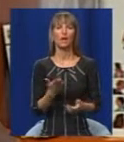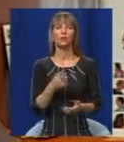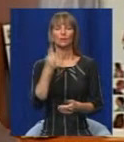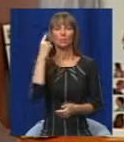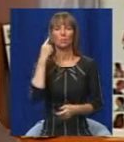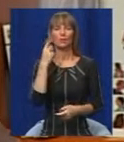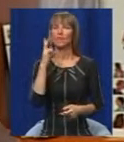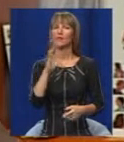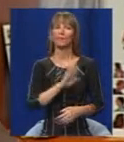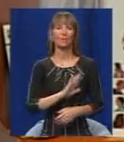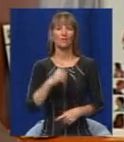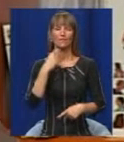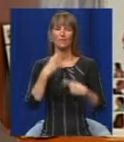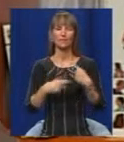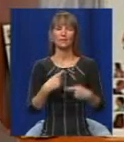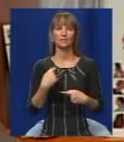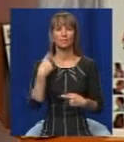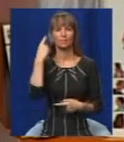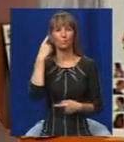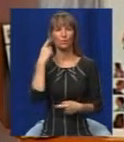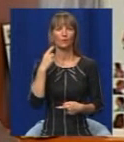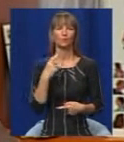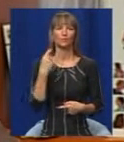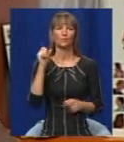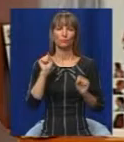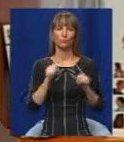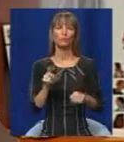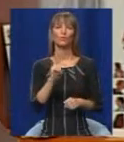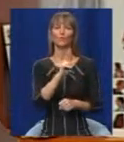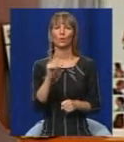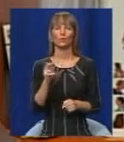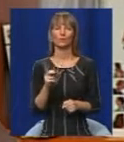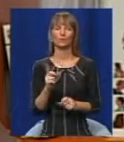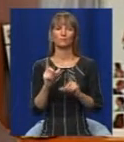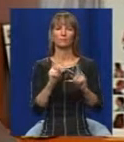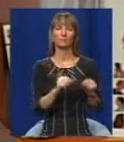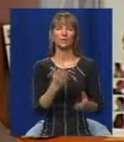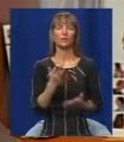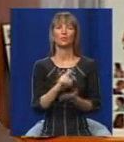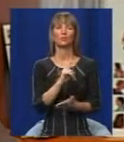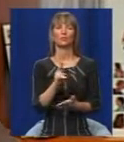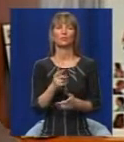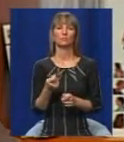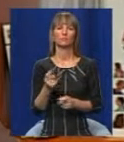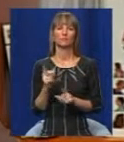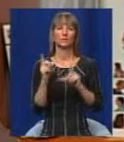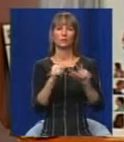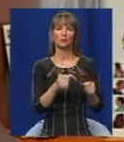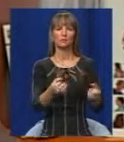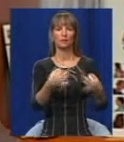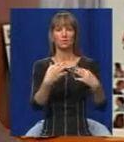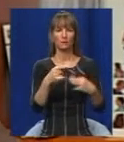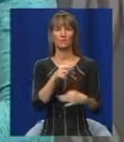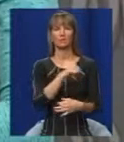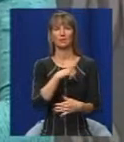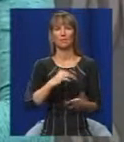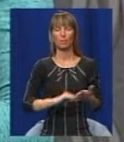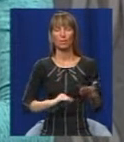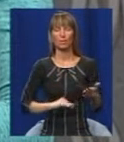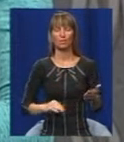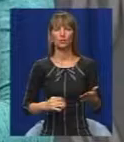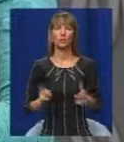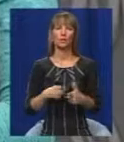не завжди, по-моєму. Ну, можна, щоб хтось поїхав. Ну, якщо хтось їздив, він тебе просто розкаже, ти напишеш. Ну,